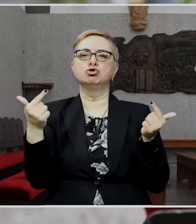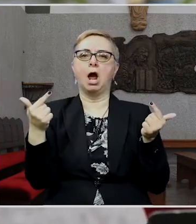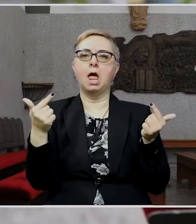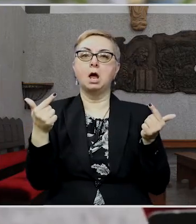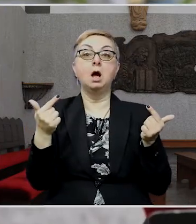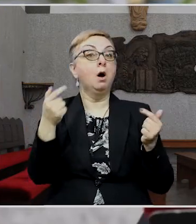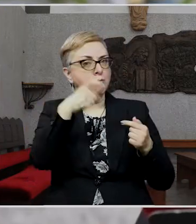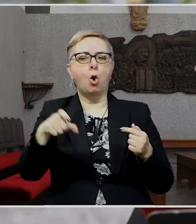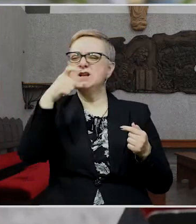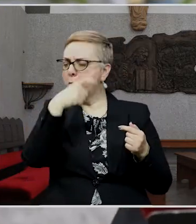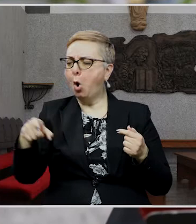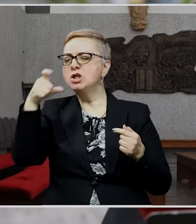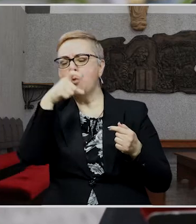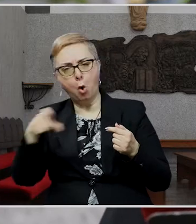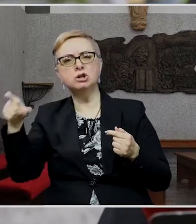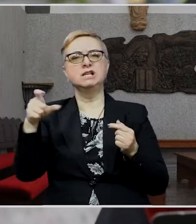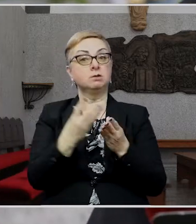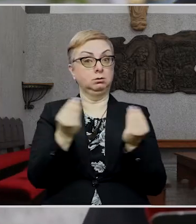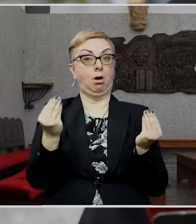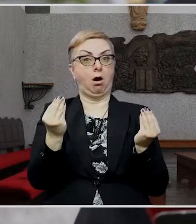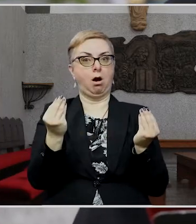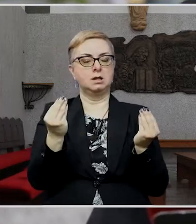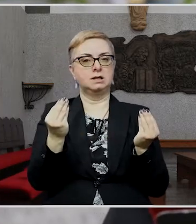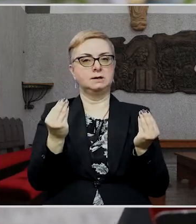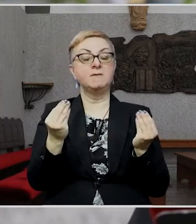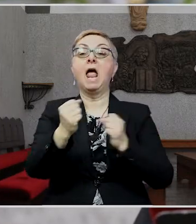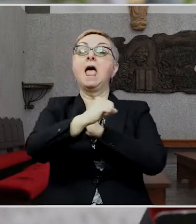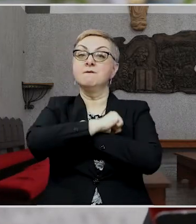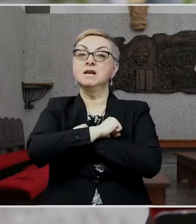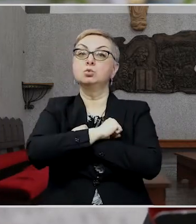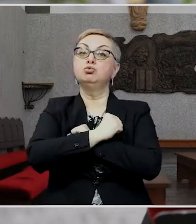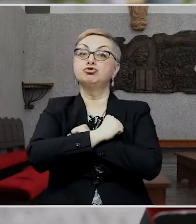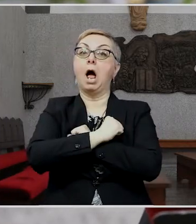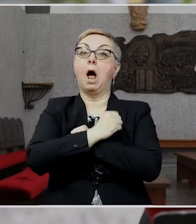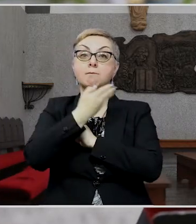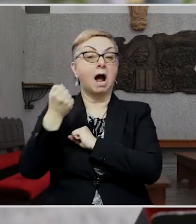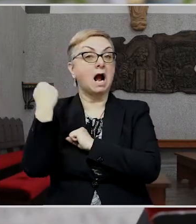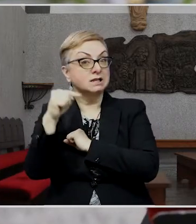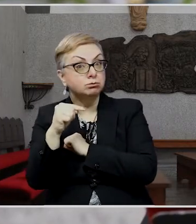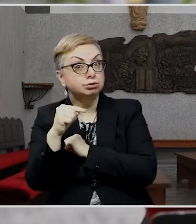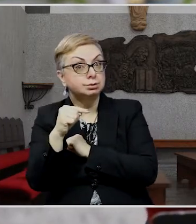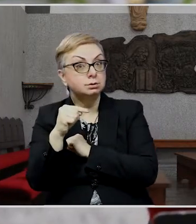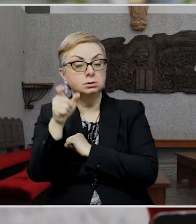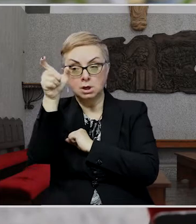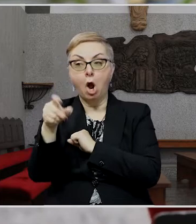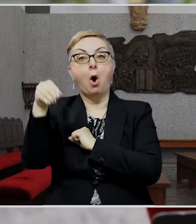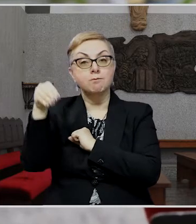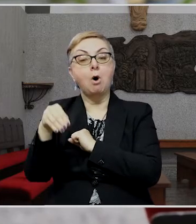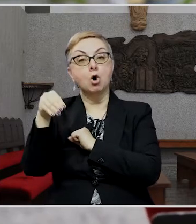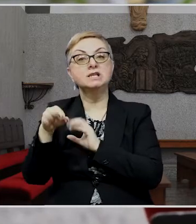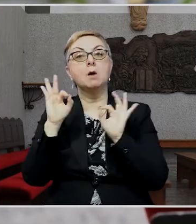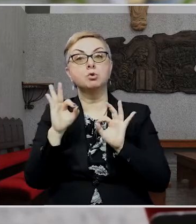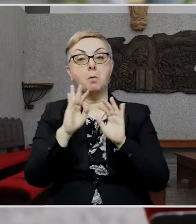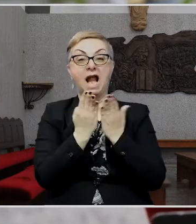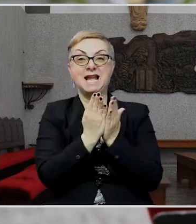perché perché e sarà proprio questa mancanza di fiducia che impedirà a mosè come